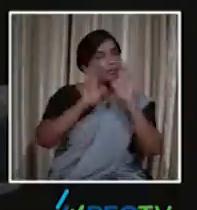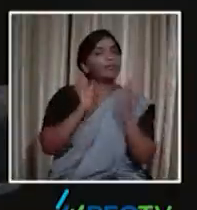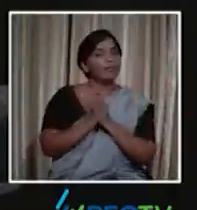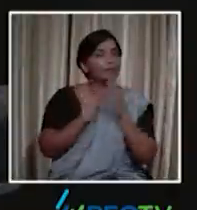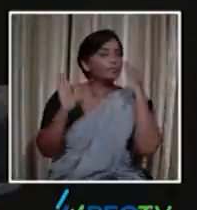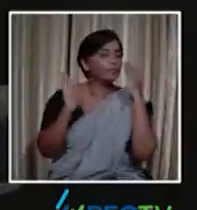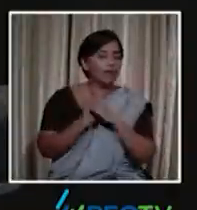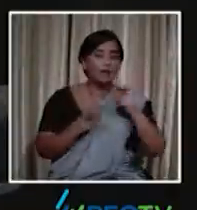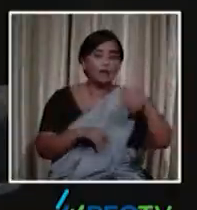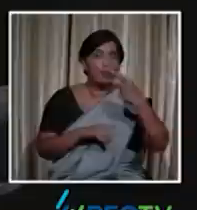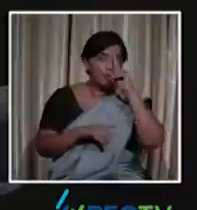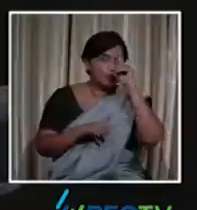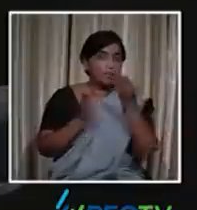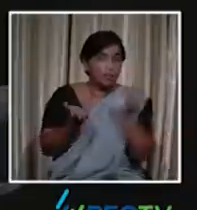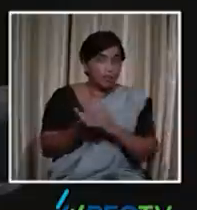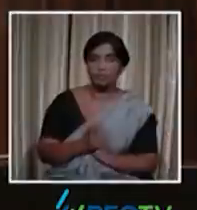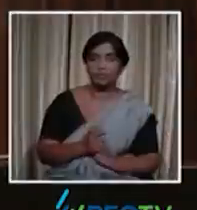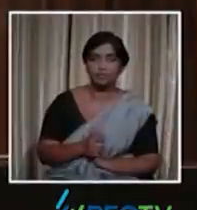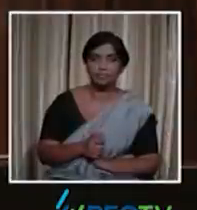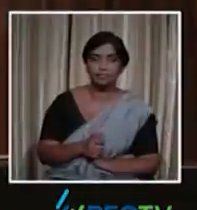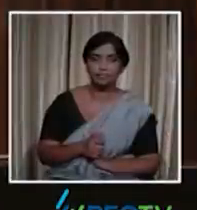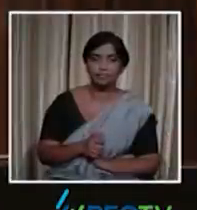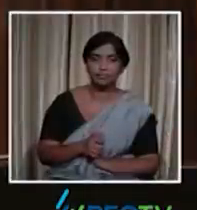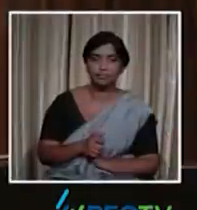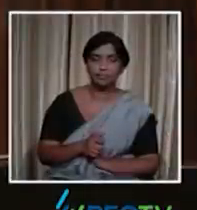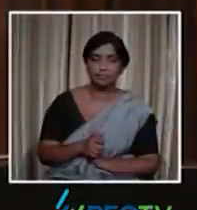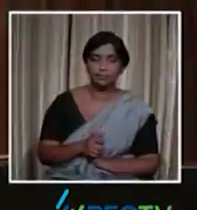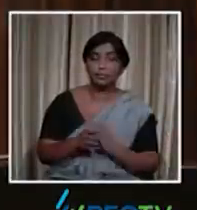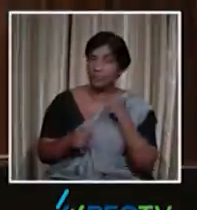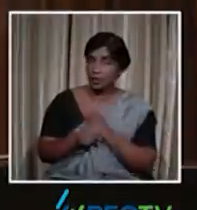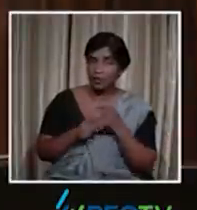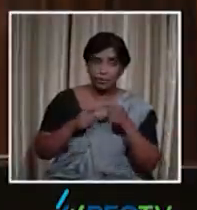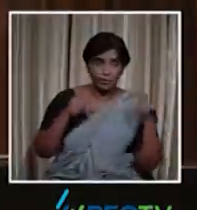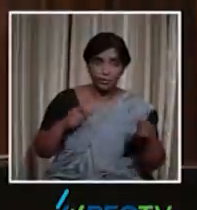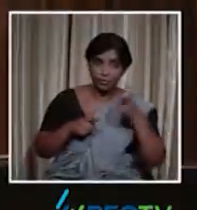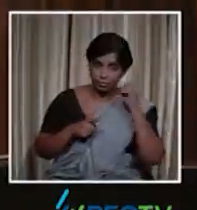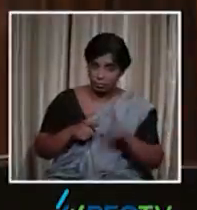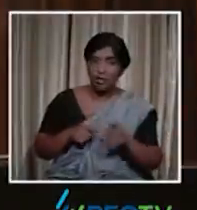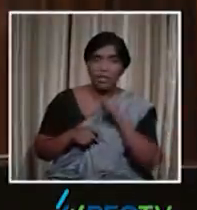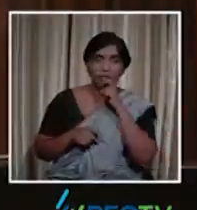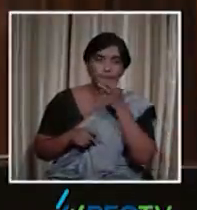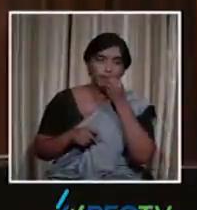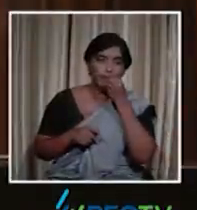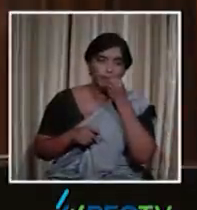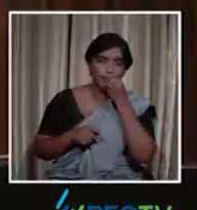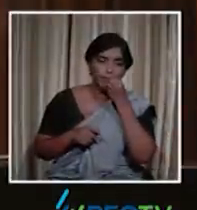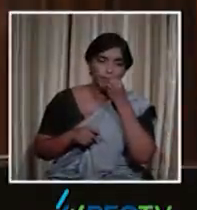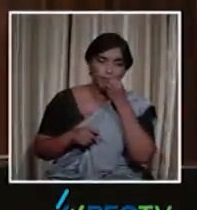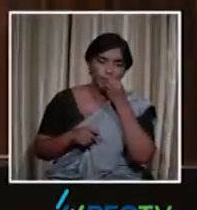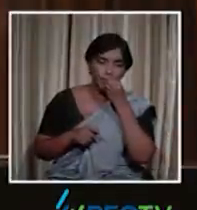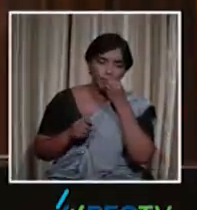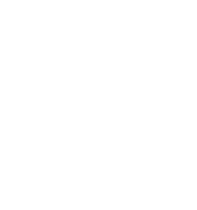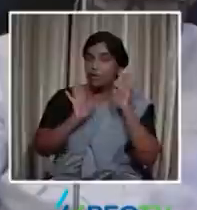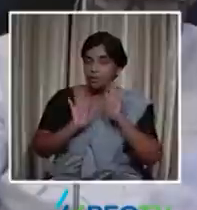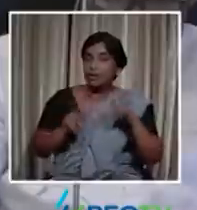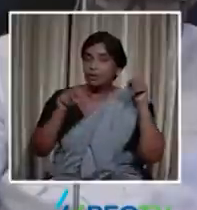නැතුව. ලබන හතේ වෙනකොට මේක තව එහාට යන්න පුළුවන්. විරුද්ධ පක්ෂයත් ආණ්ඩු පක්ෂයත් දෙපැත්තම එකතු වෙලා තියෙනවා දිවාහරින් තොරවද පවත්වාගෙන යන්න